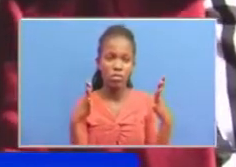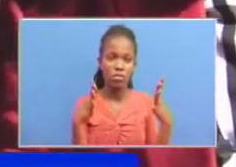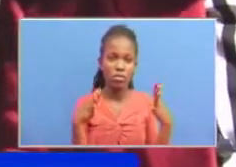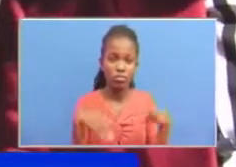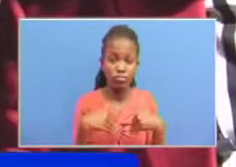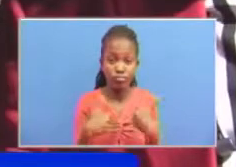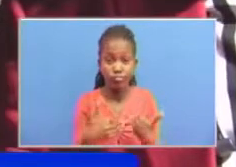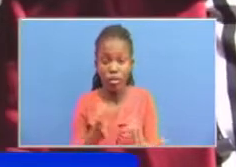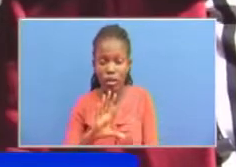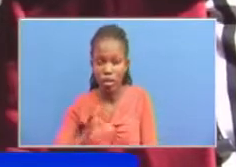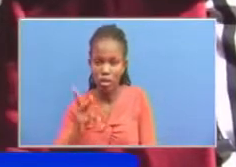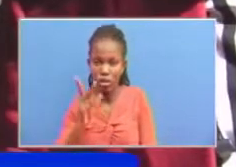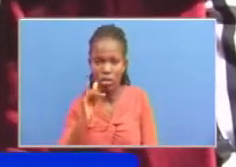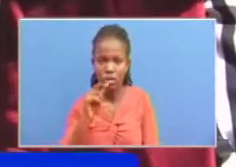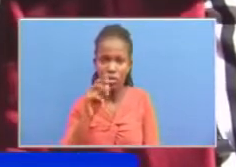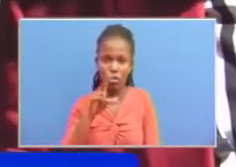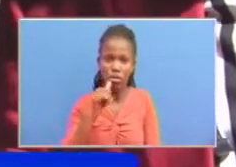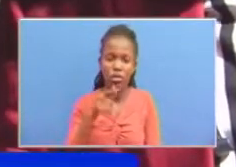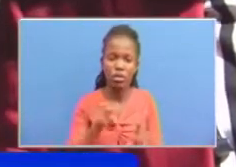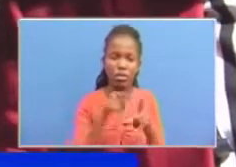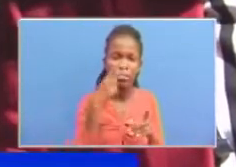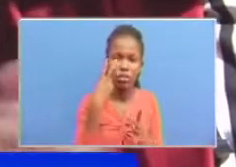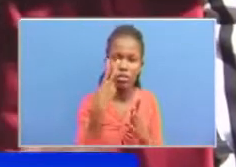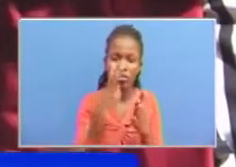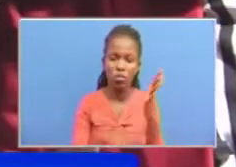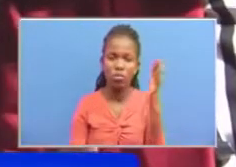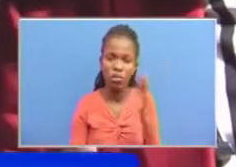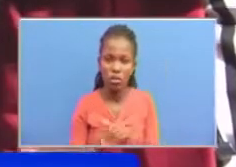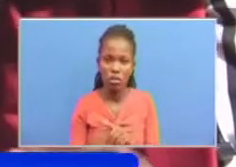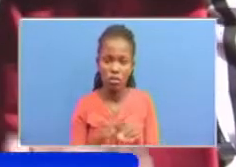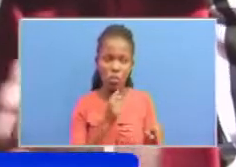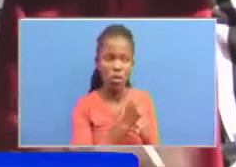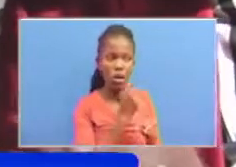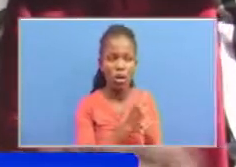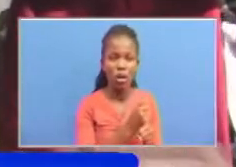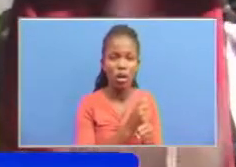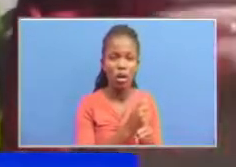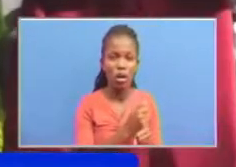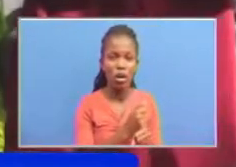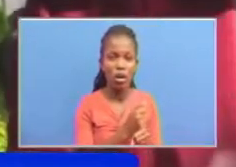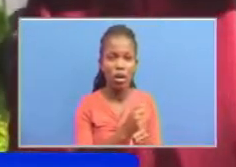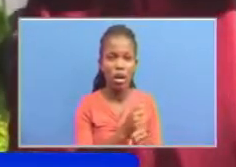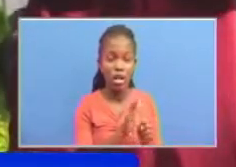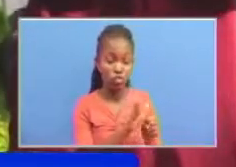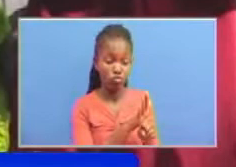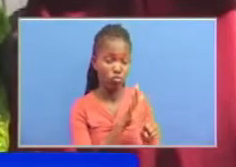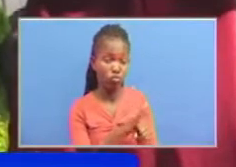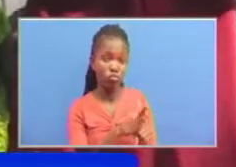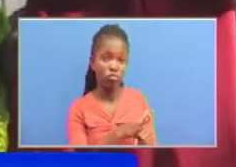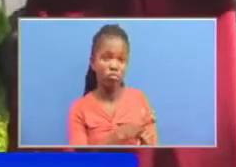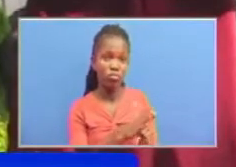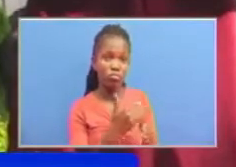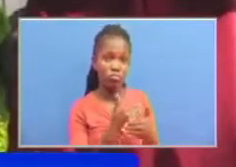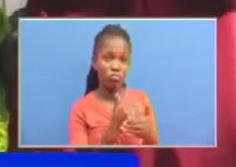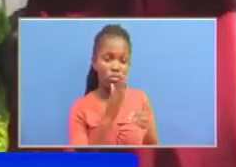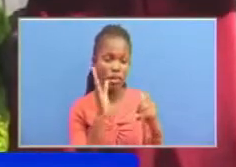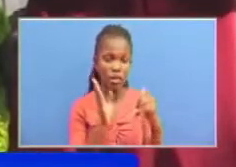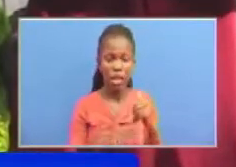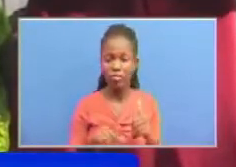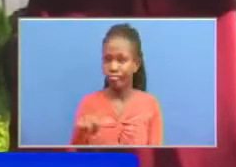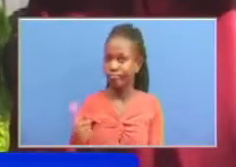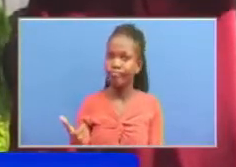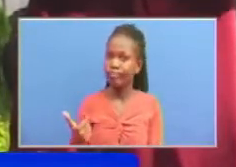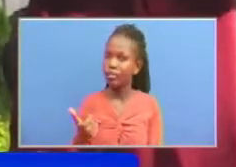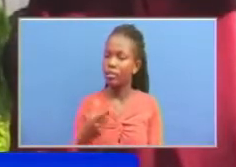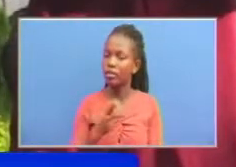ni ya kitui kuhuni tukuona kanani tuwa ili itaithi ya nodhu kumi uwe munango mbewa onulati hithi itaithi kumama tukua